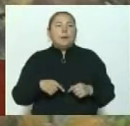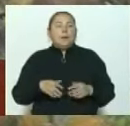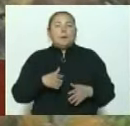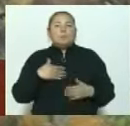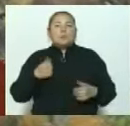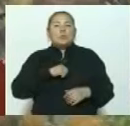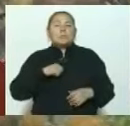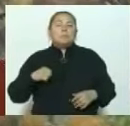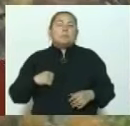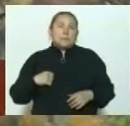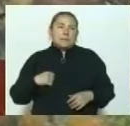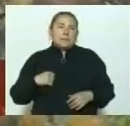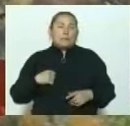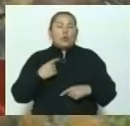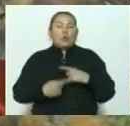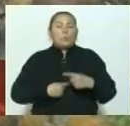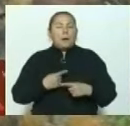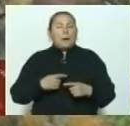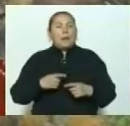біз өзіміздің келешек ұрпаққа